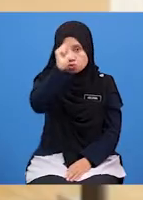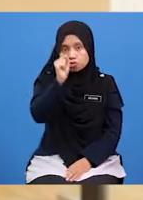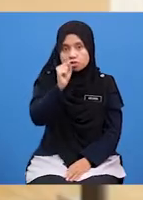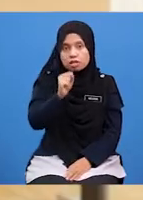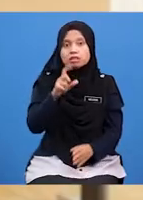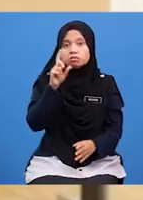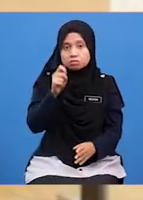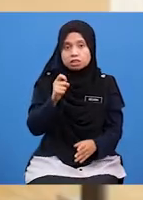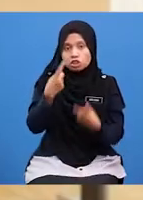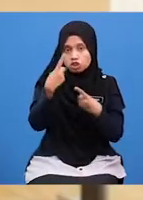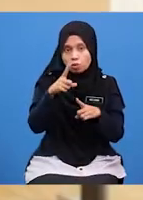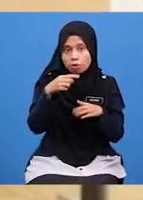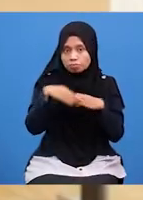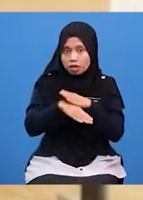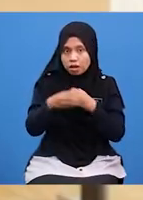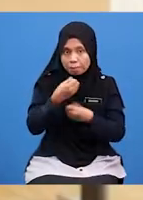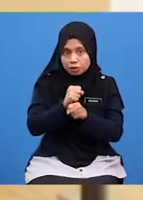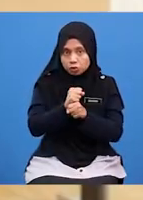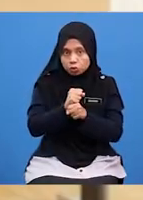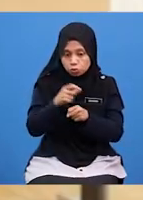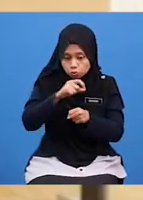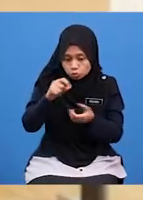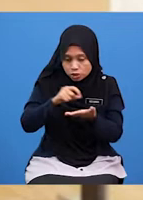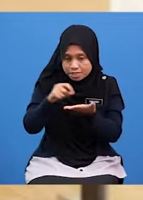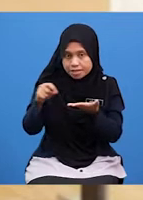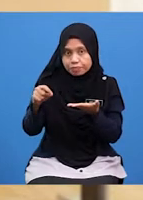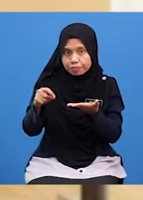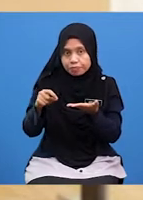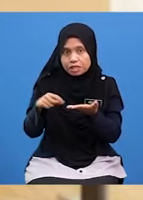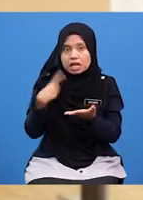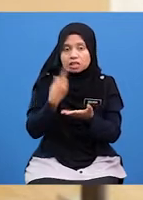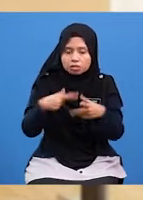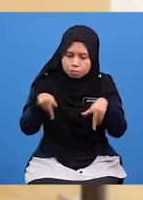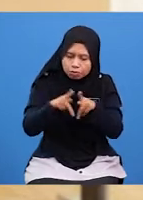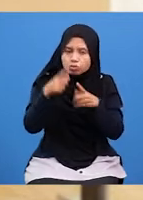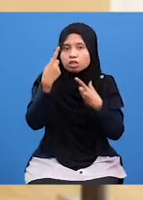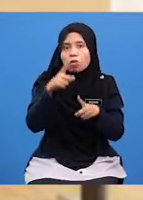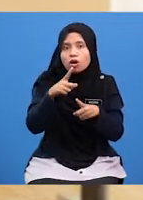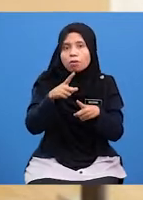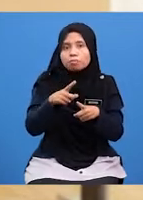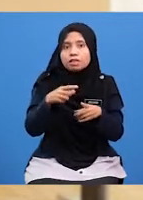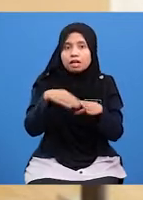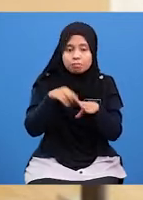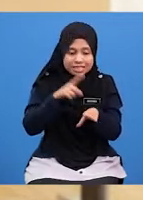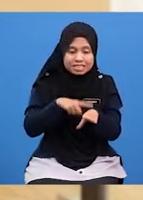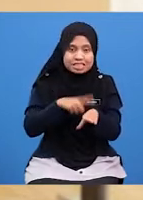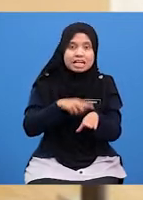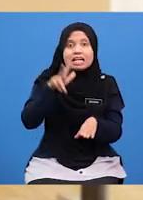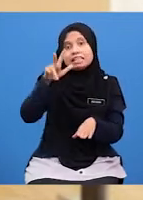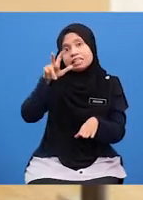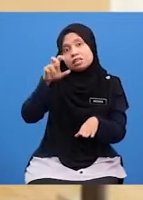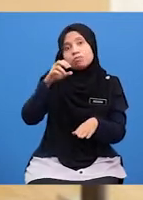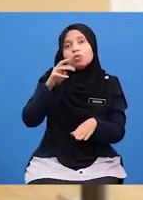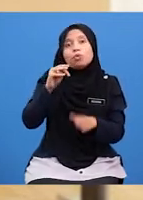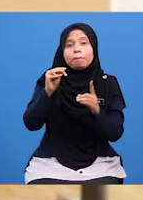Soalan hendaklah dijawab dalam bentuk esei, di mana kita perlu menjawab esei ini dalam jangka masa